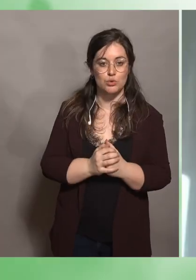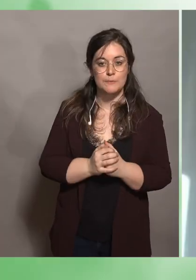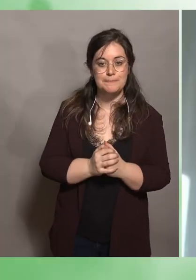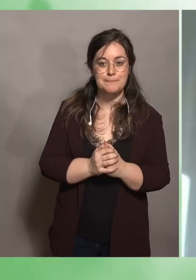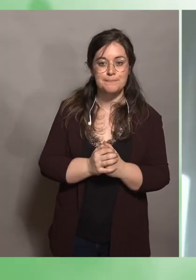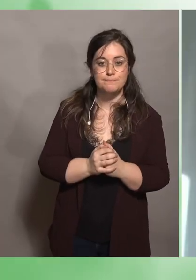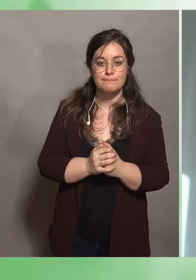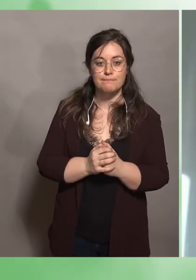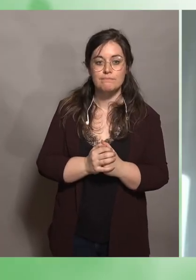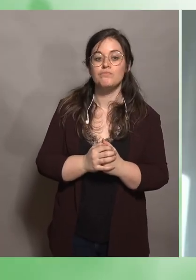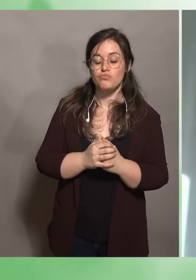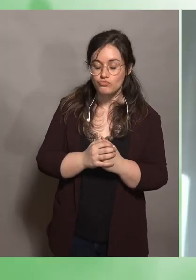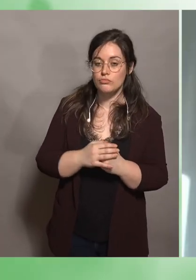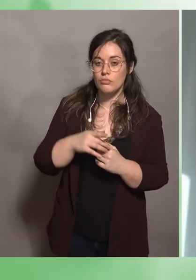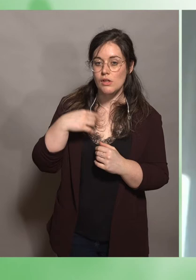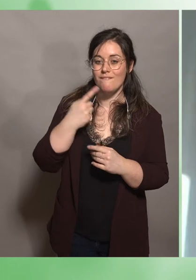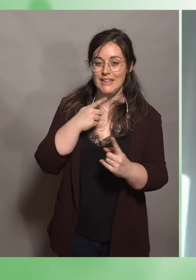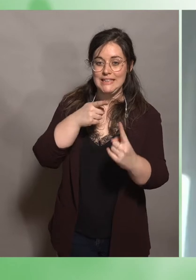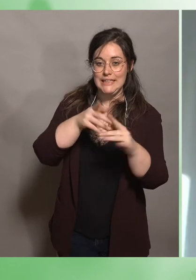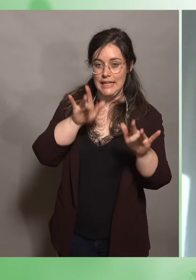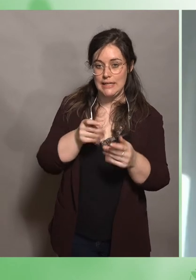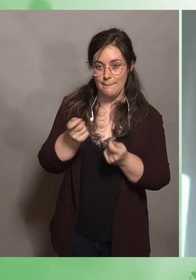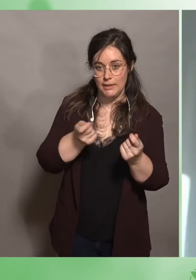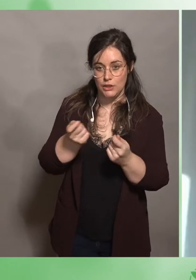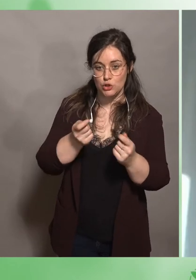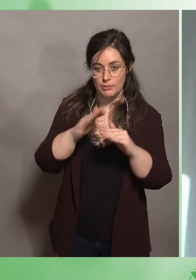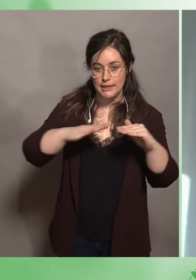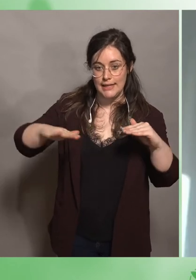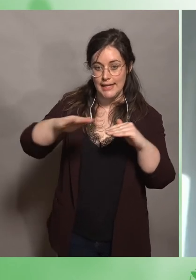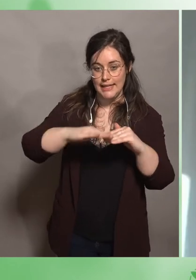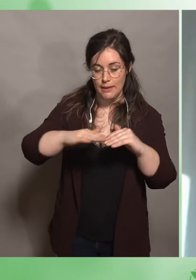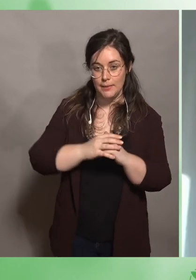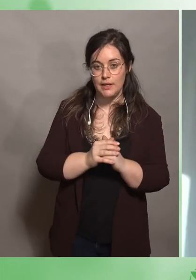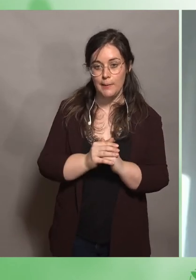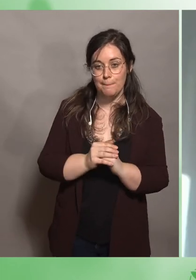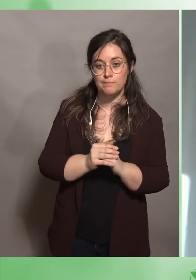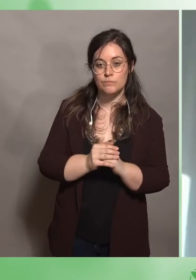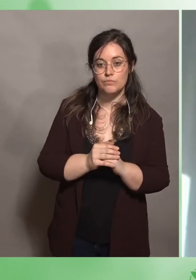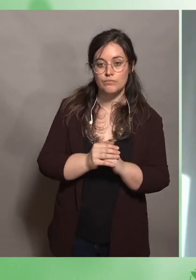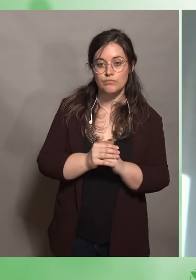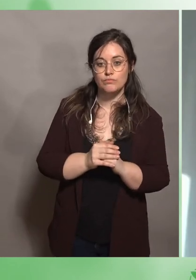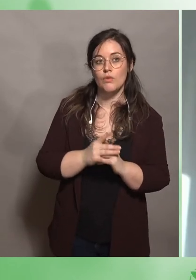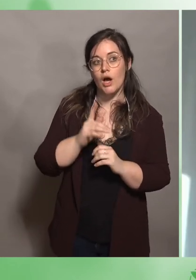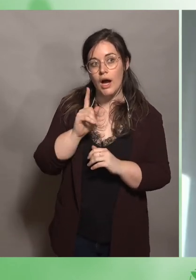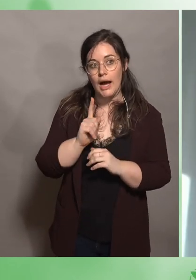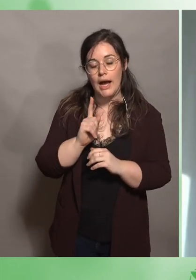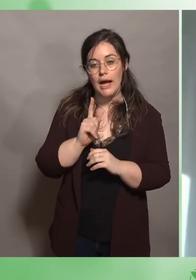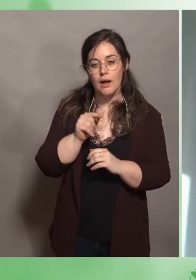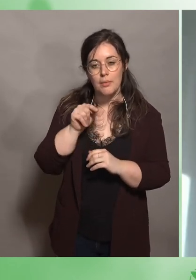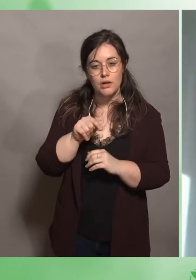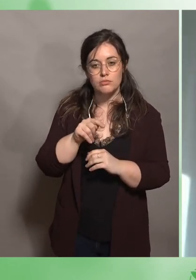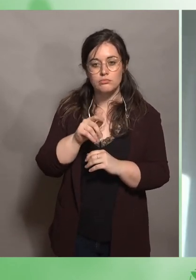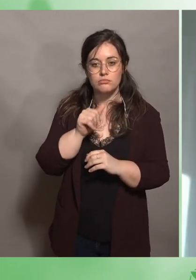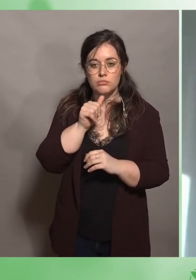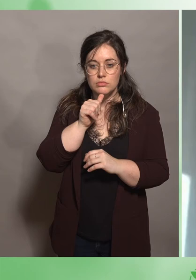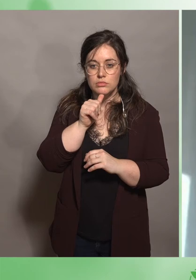Wir haben Ziele auf Management-Ebene definiert in diesem Kontext, aber haben diese